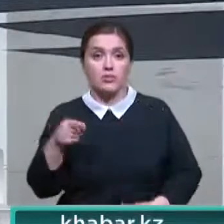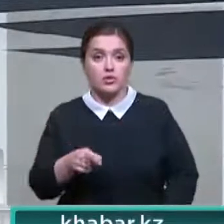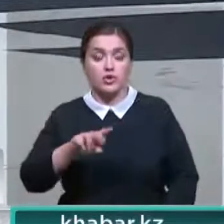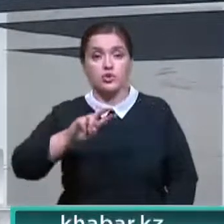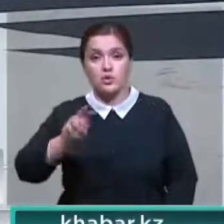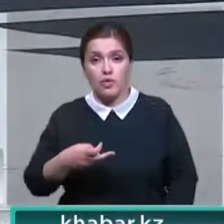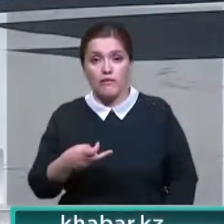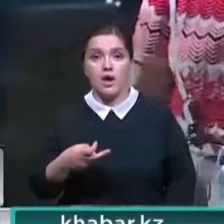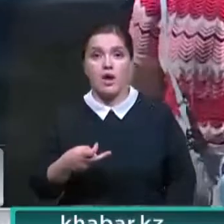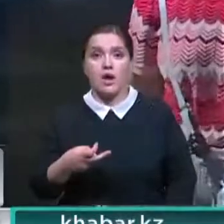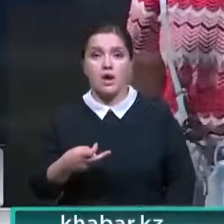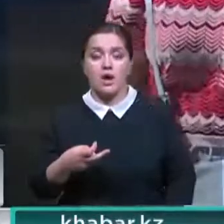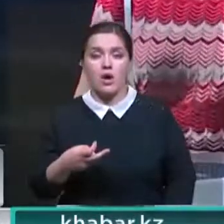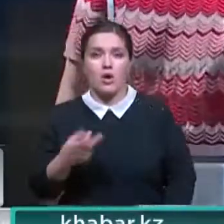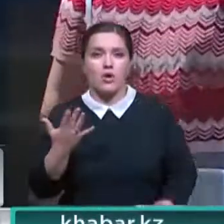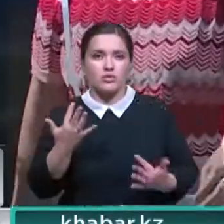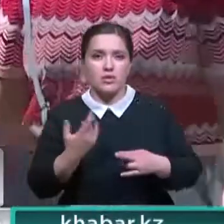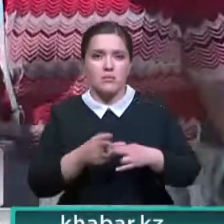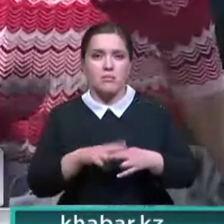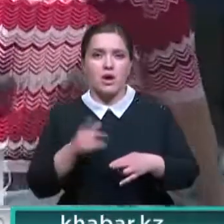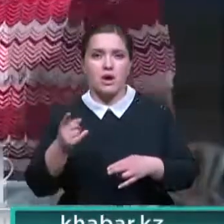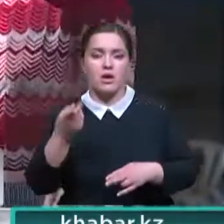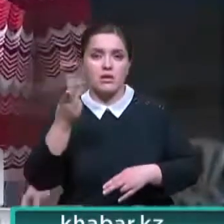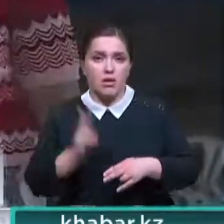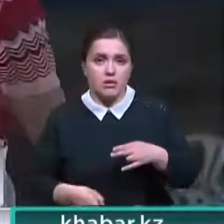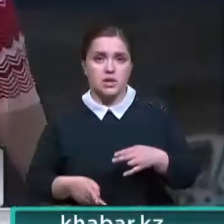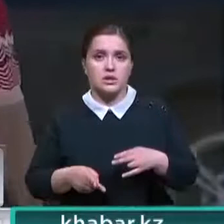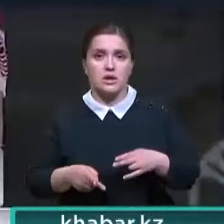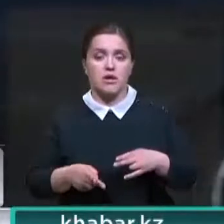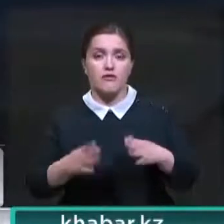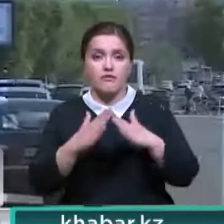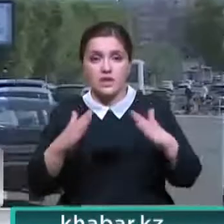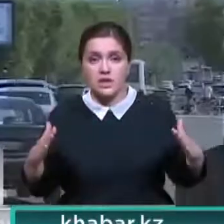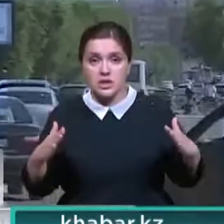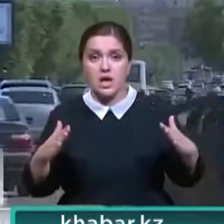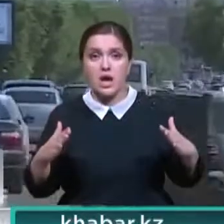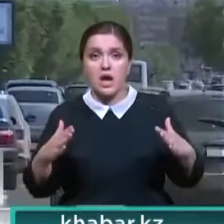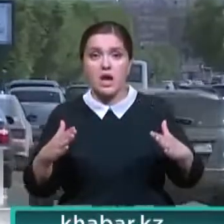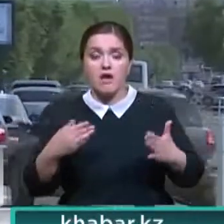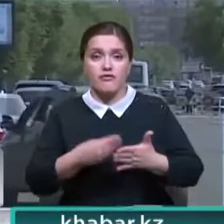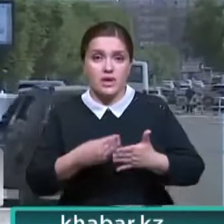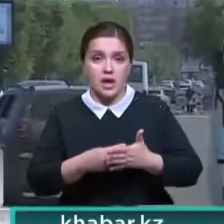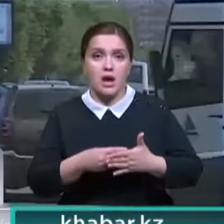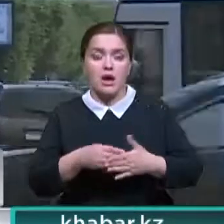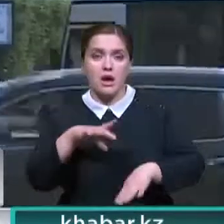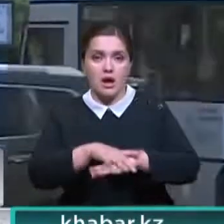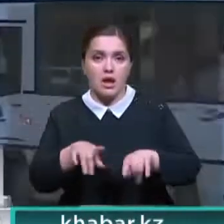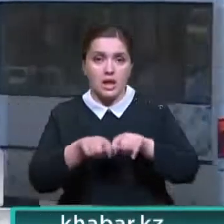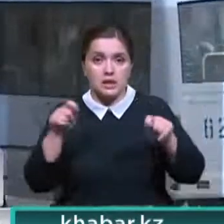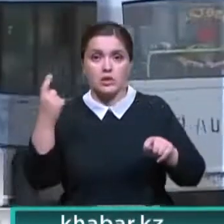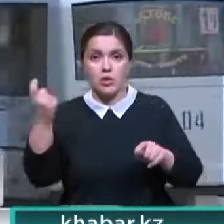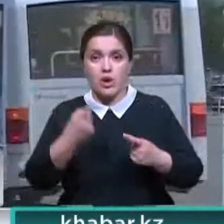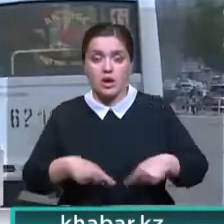составляла 1000 долларов. Но сколько веревочки не виться, а конец будет один. Финансовая пирамида вскоре была раскрыта, а ее